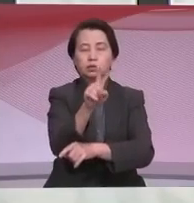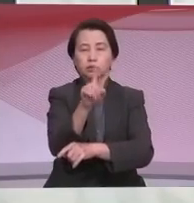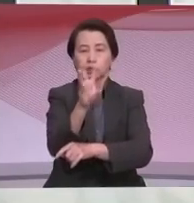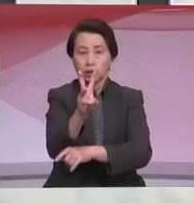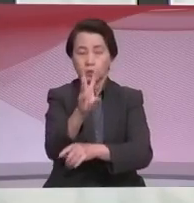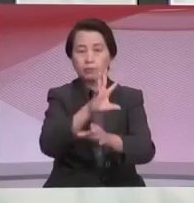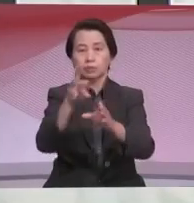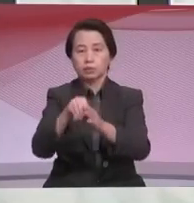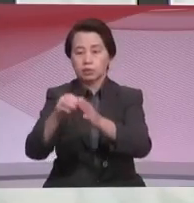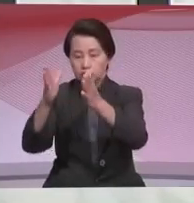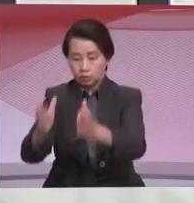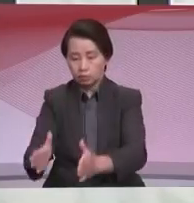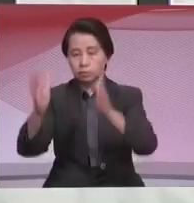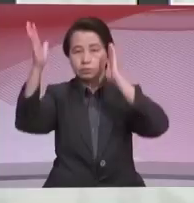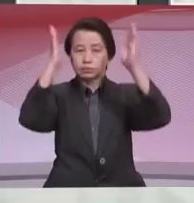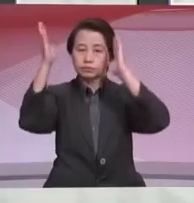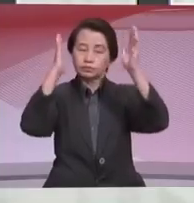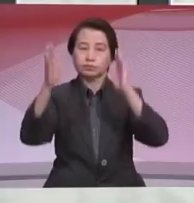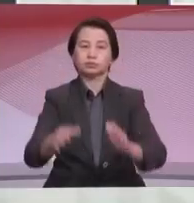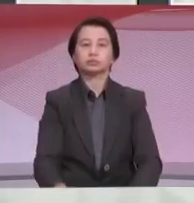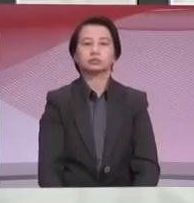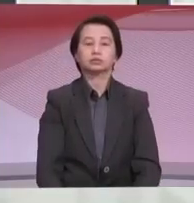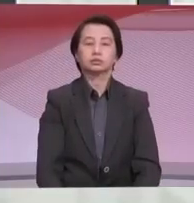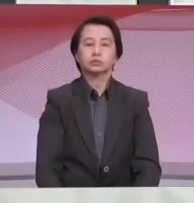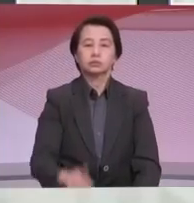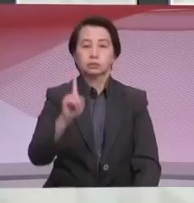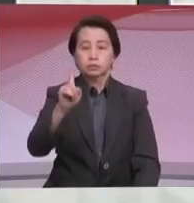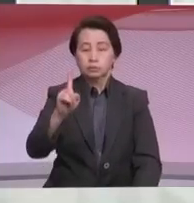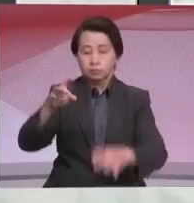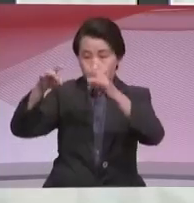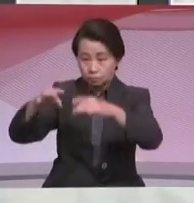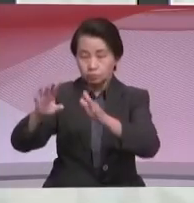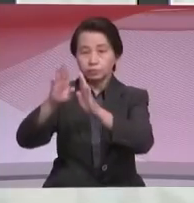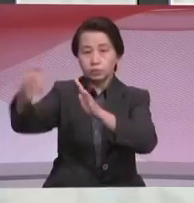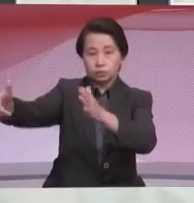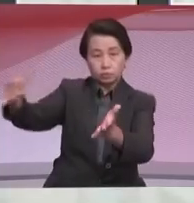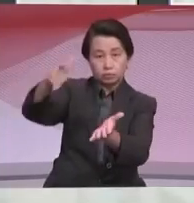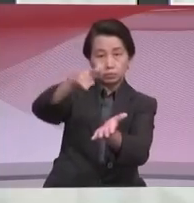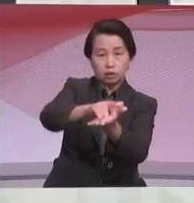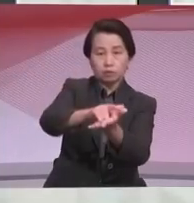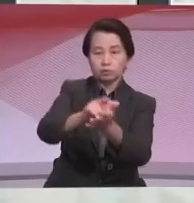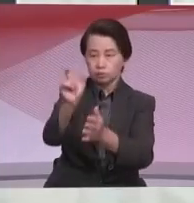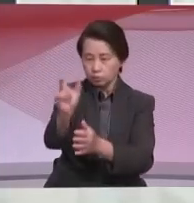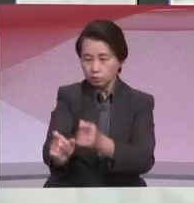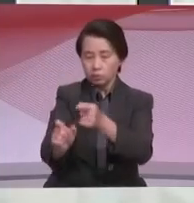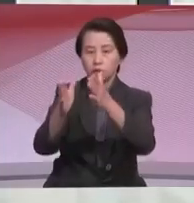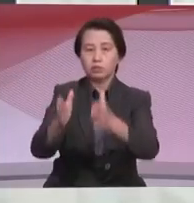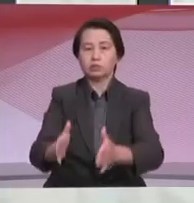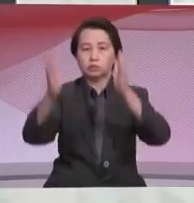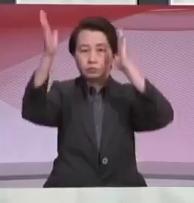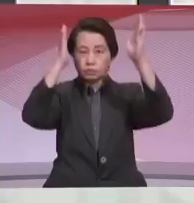11,119 yang melibatkan warga negara. 1 kes saringan di pintu masuk antarabangsa yang melibatkan warga